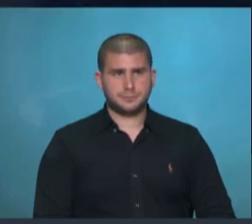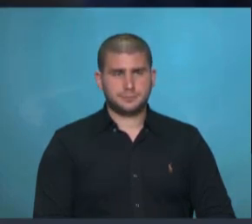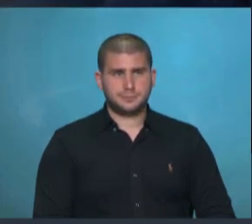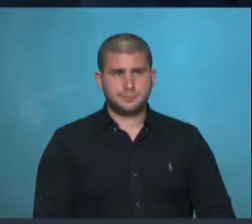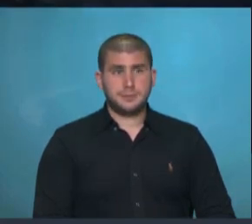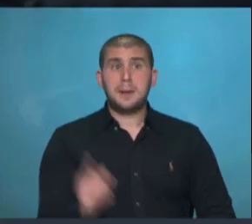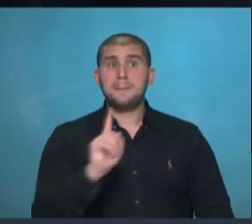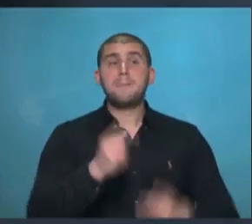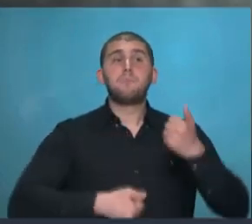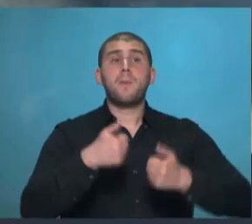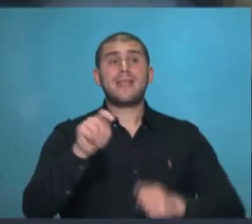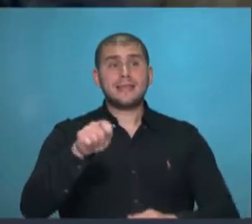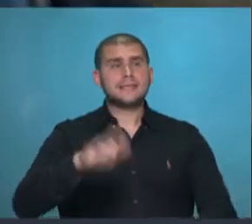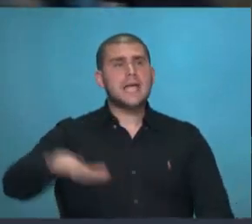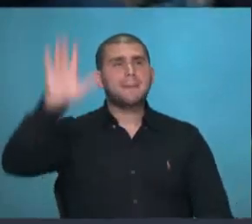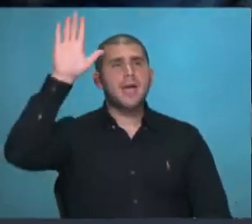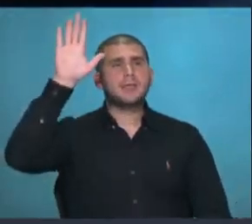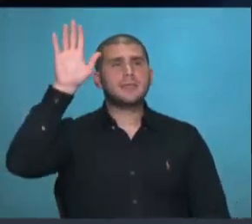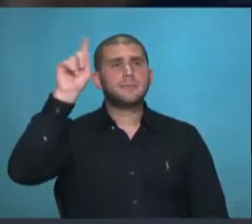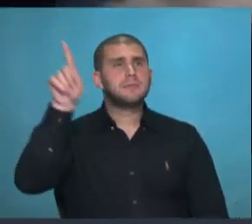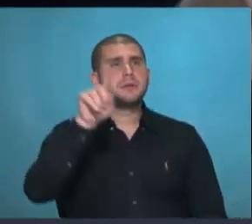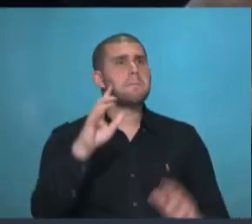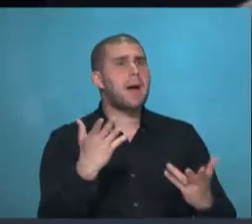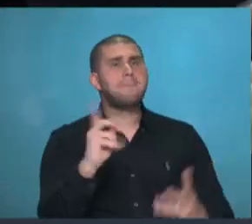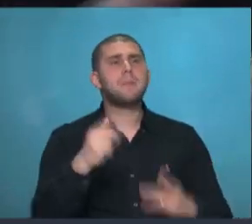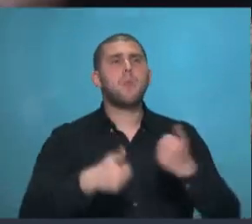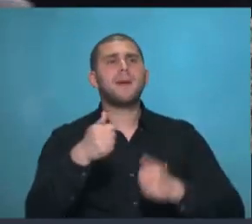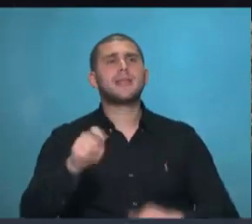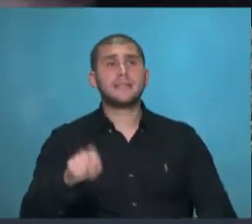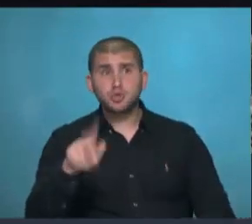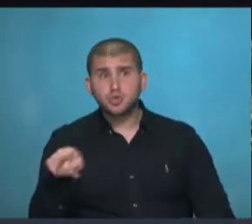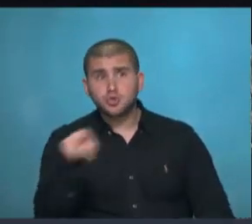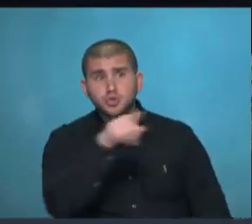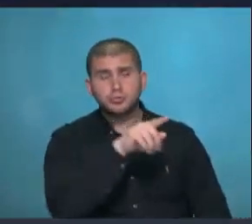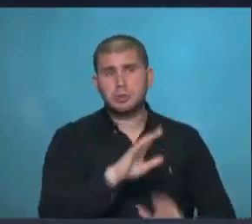מי שמועמד לכנסת, שיריב בקריאת היד. מה? מי שמועמד לכנסת, יש כאן מישהו?